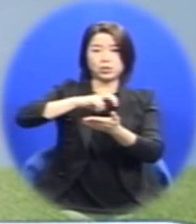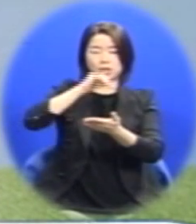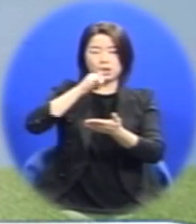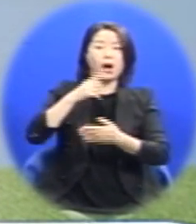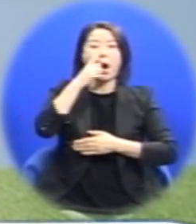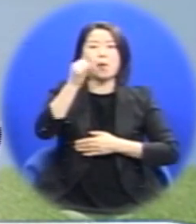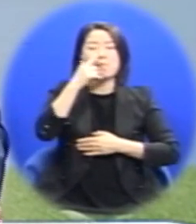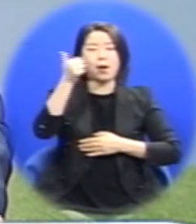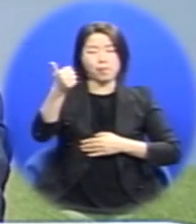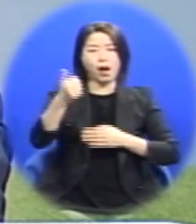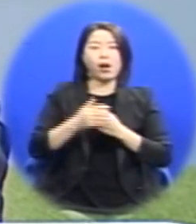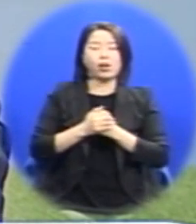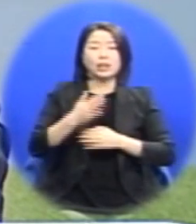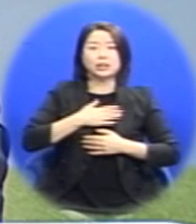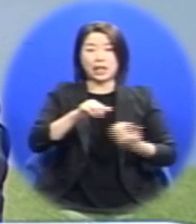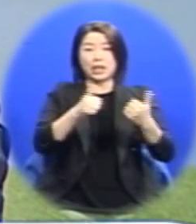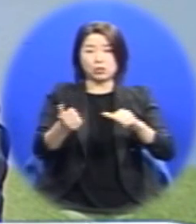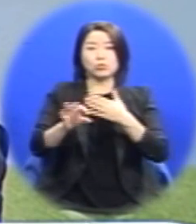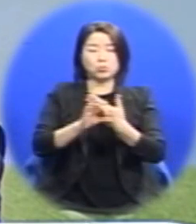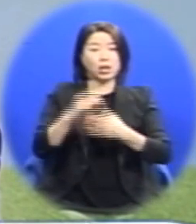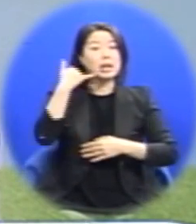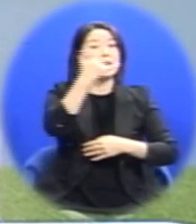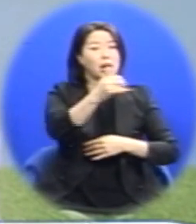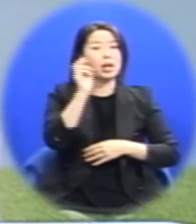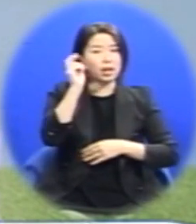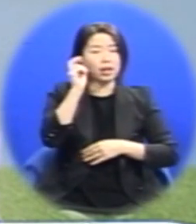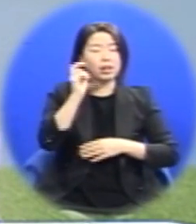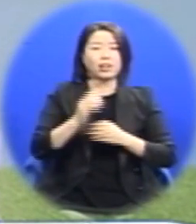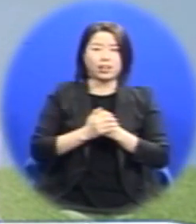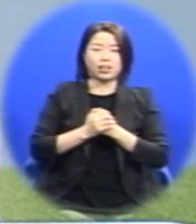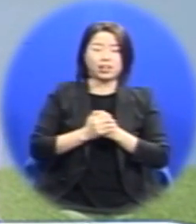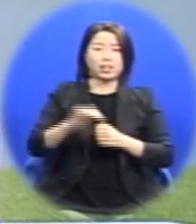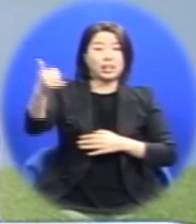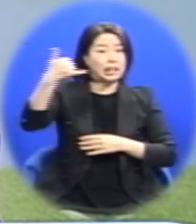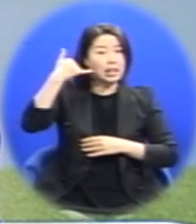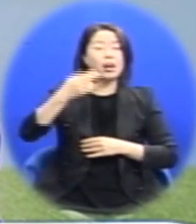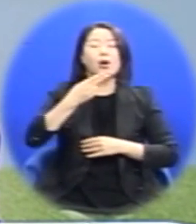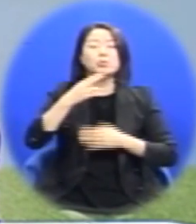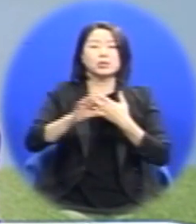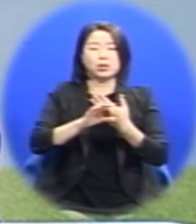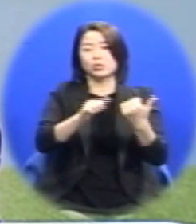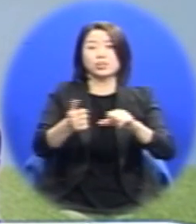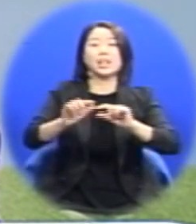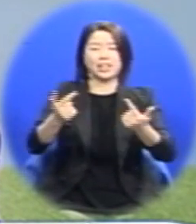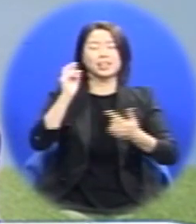엄마, 아빠, 제가 죽으면 연락이 갈 거예요. 연락이 없으면 안 죽은